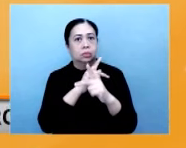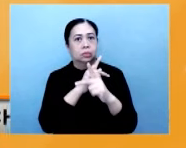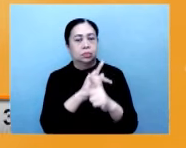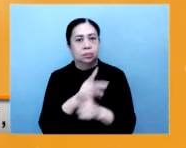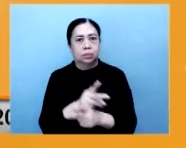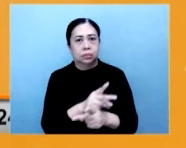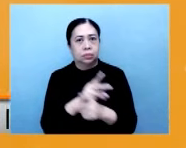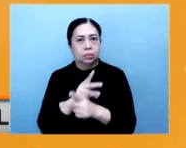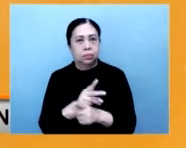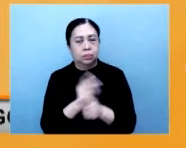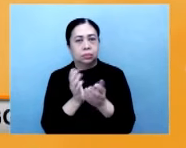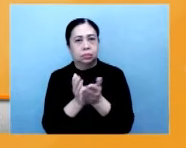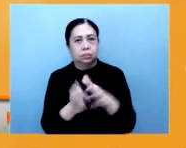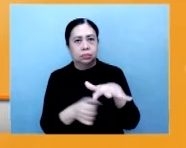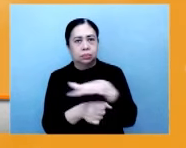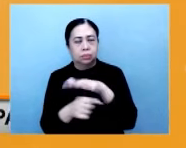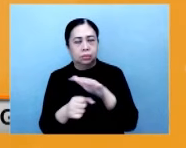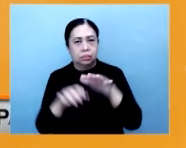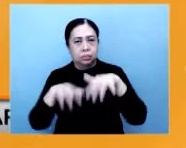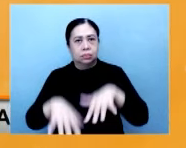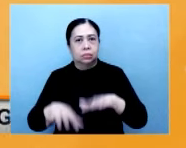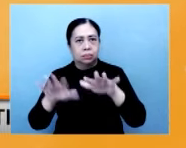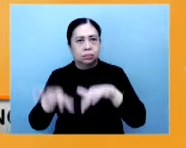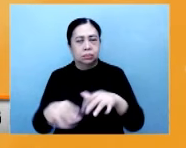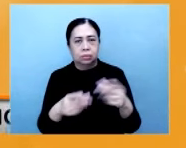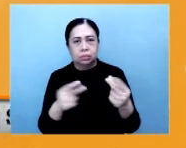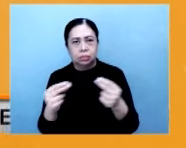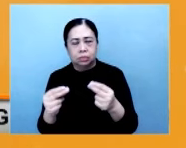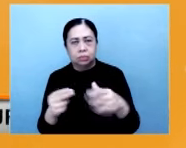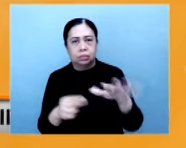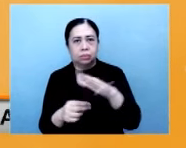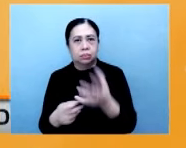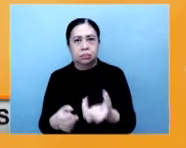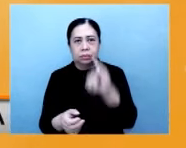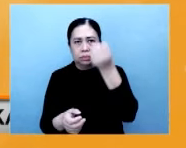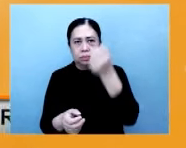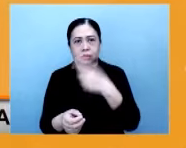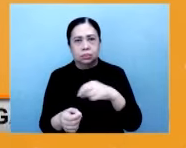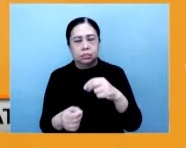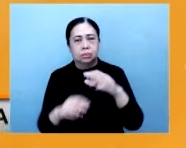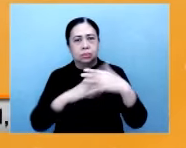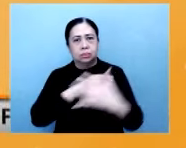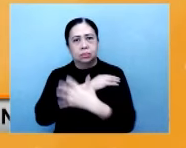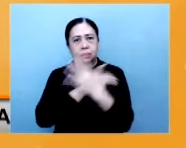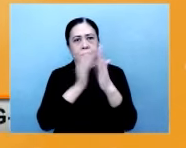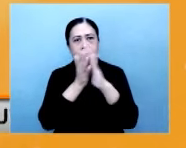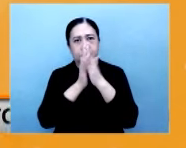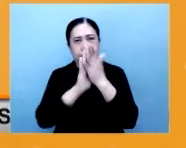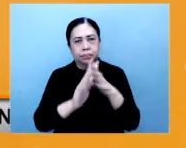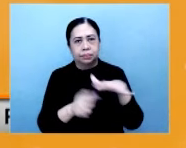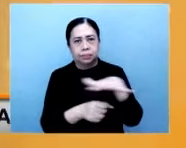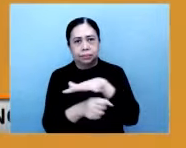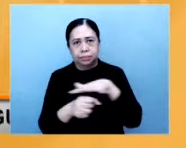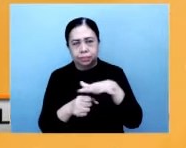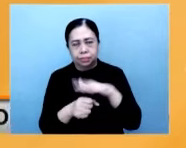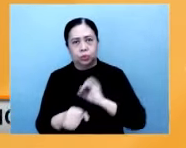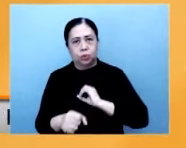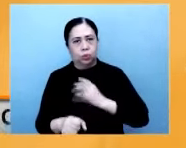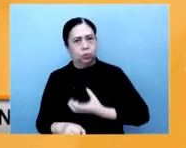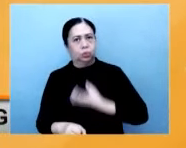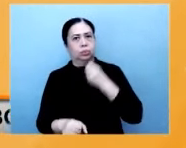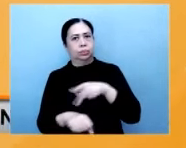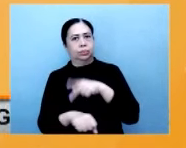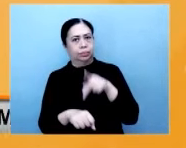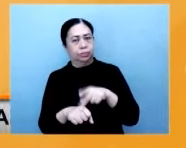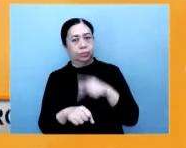sa marine asset, maritime practice, territorial integrity at coastal peace and order sa mga sakop nating teritoryo. Ayon sa